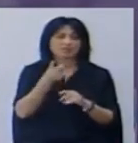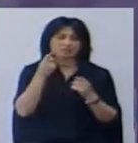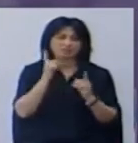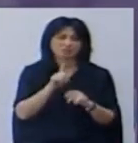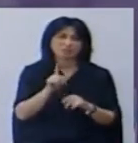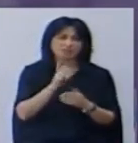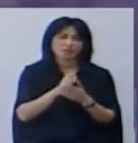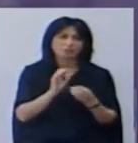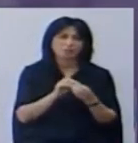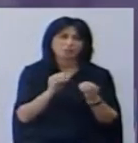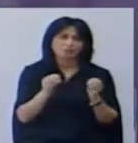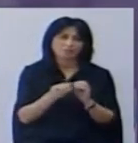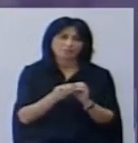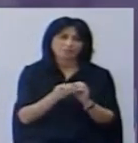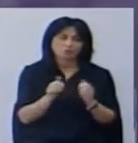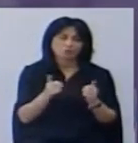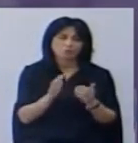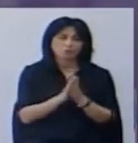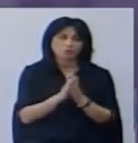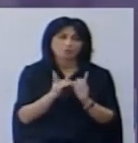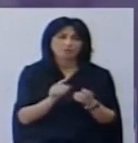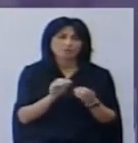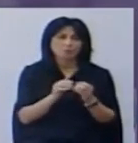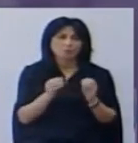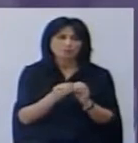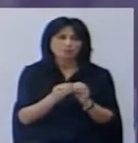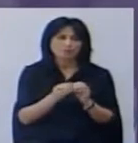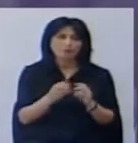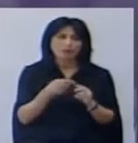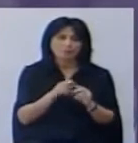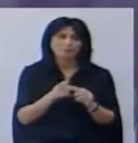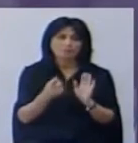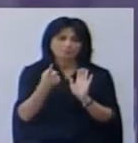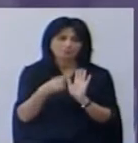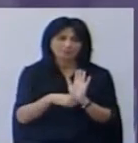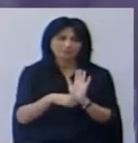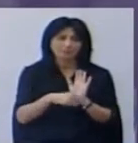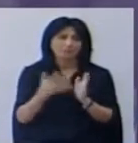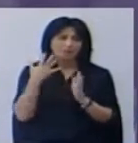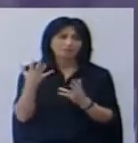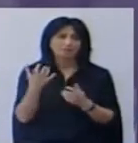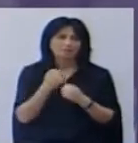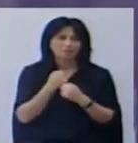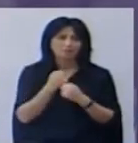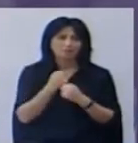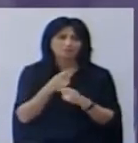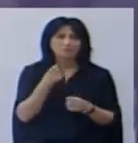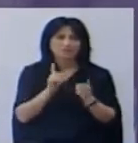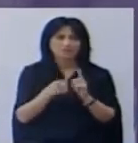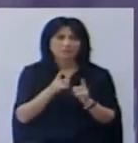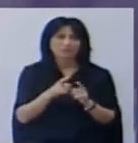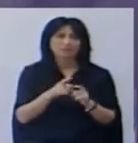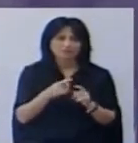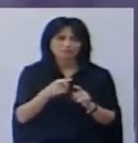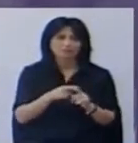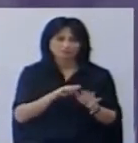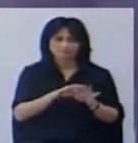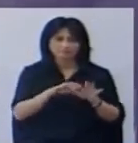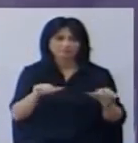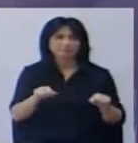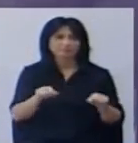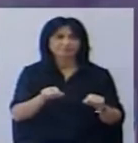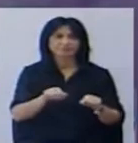ვიცი რა არის პრობლემები, როგორ უნდა მოგვარდეს ეს პრობლემები, ამიტომ მენდეთ, დამიჭირეთ მხარი და ნამდვილად დავამსხვრევ